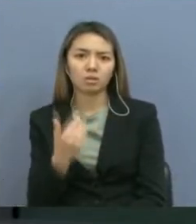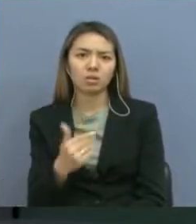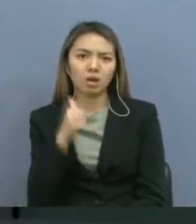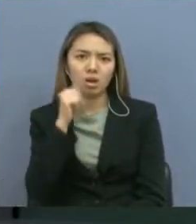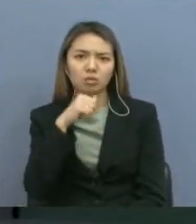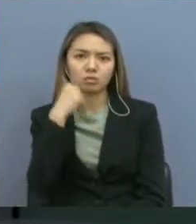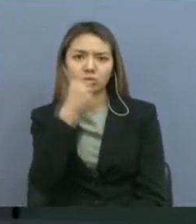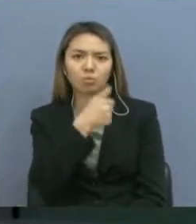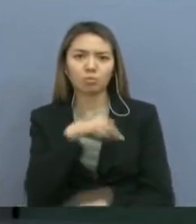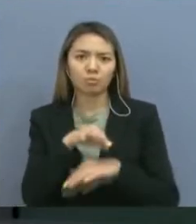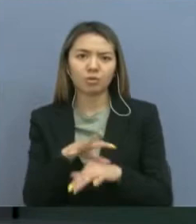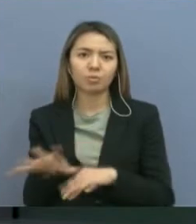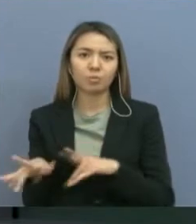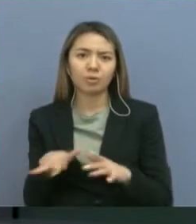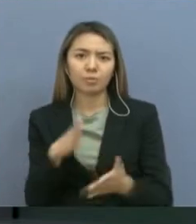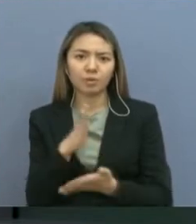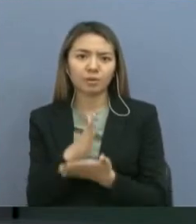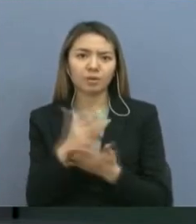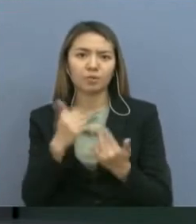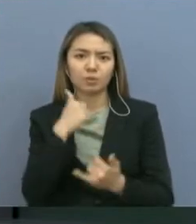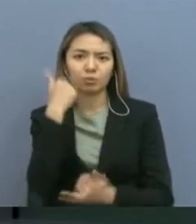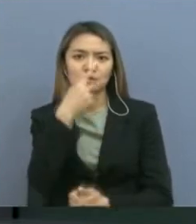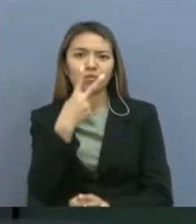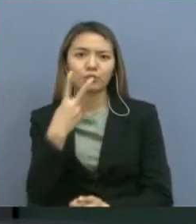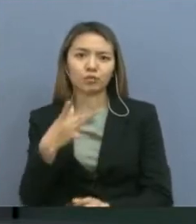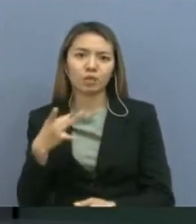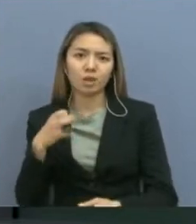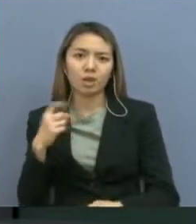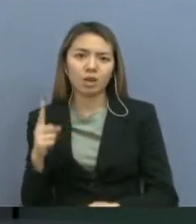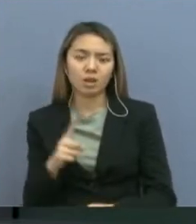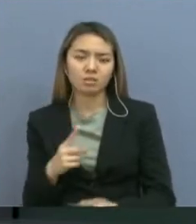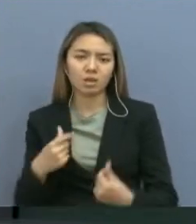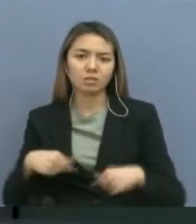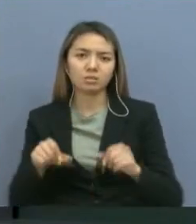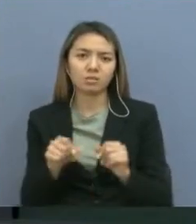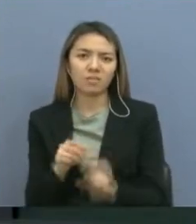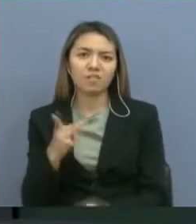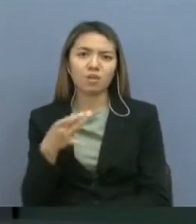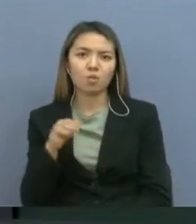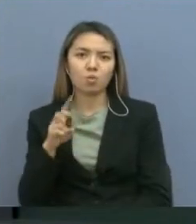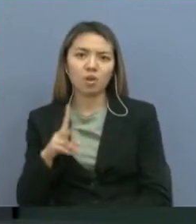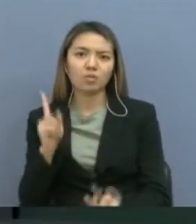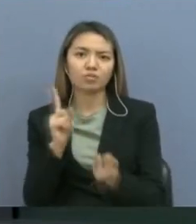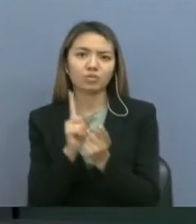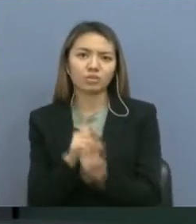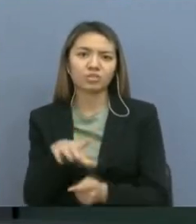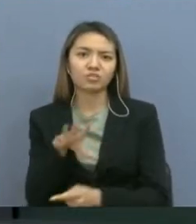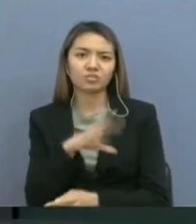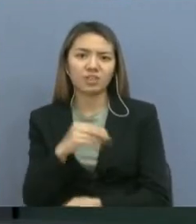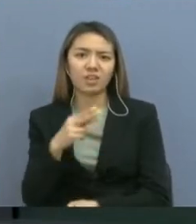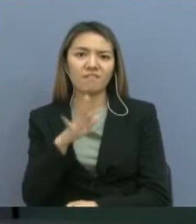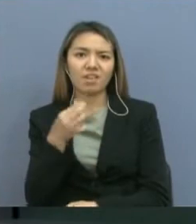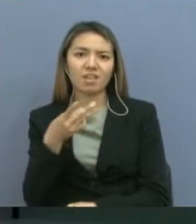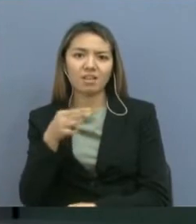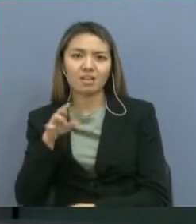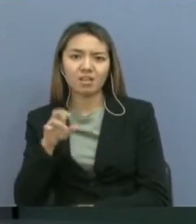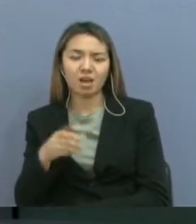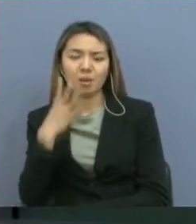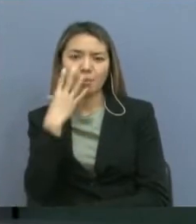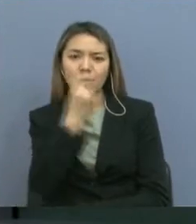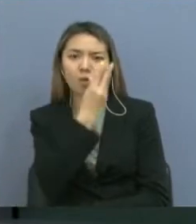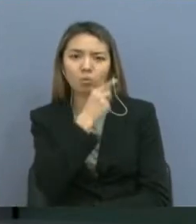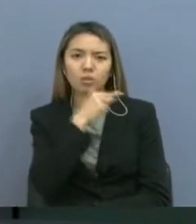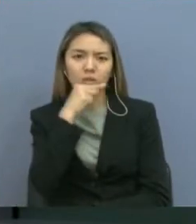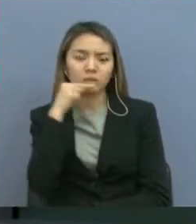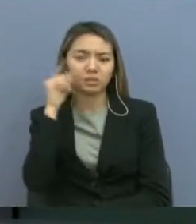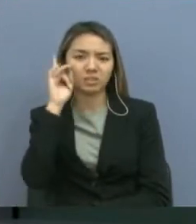сайын өткізілетін шаралардың бірі. Бұл 24-ші рет ұйымдастырылып отыр. Виртуалды кездесуге Венгрия, Монголия және Ресейдің